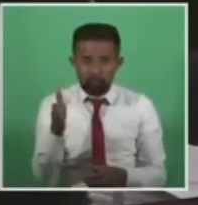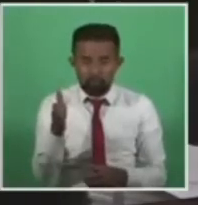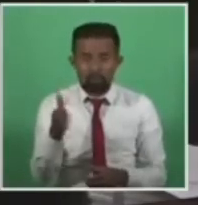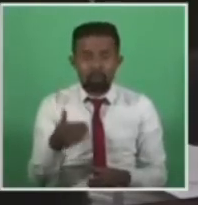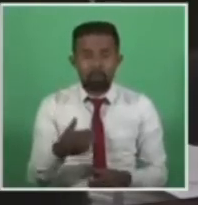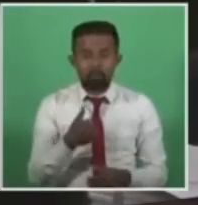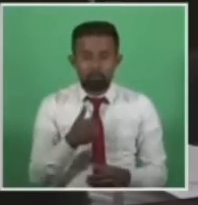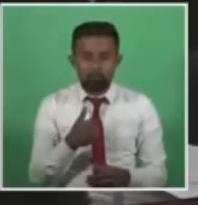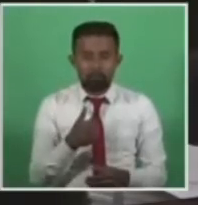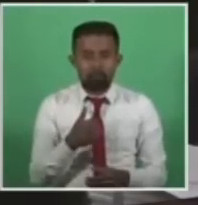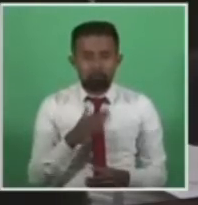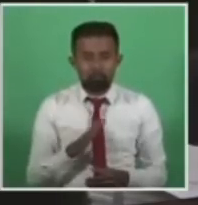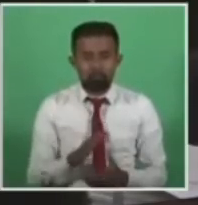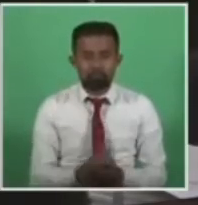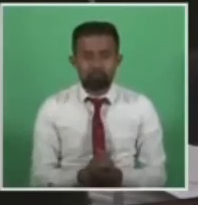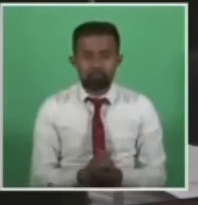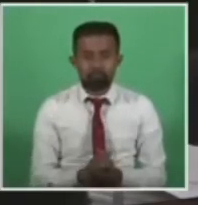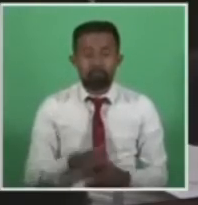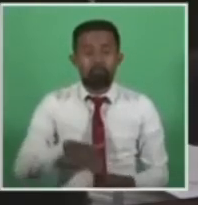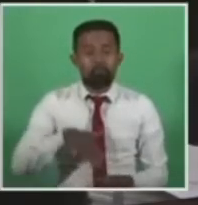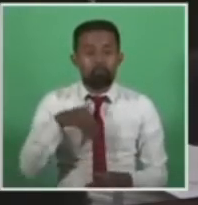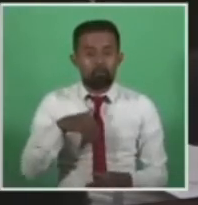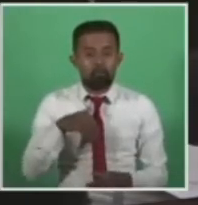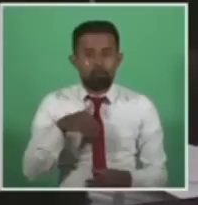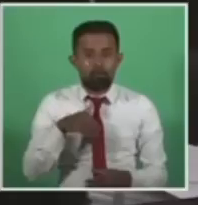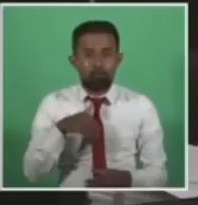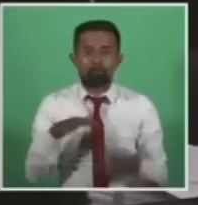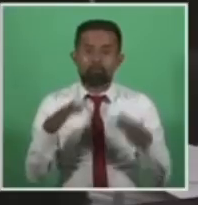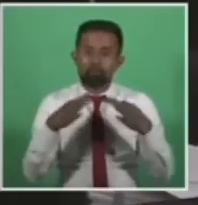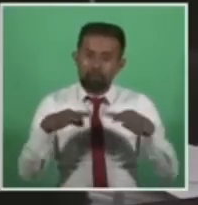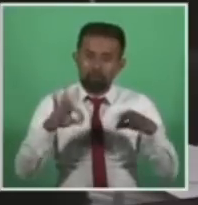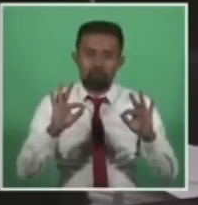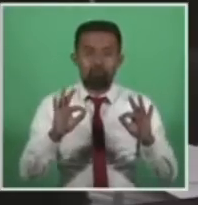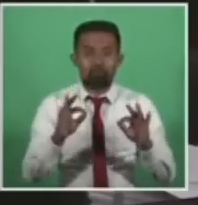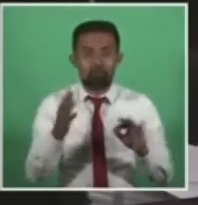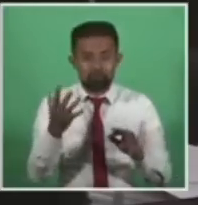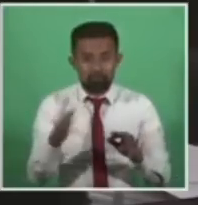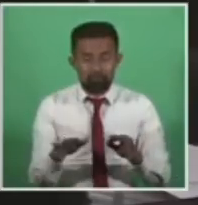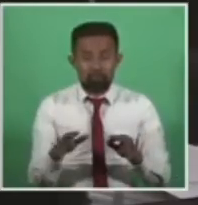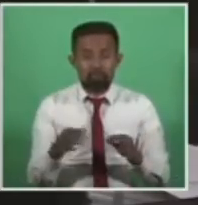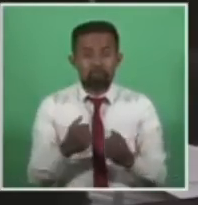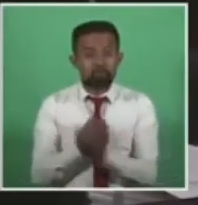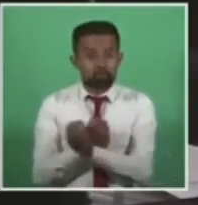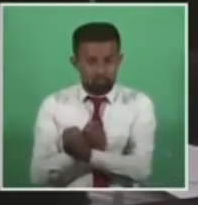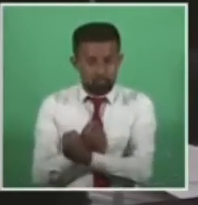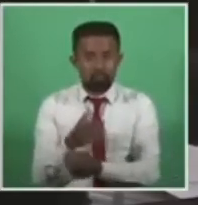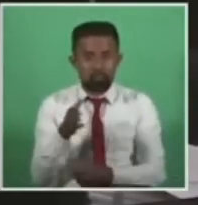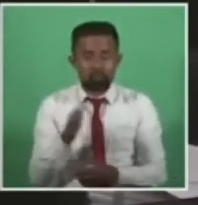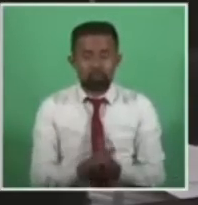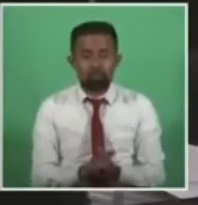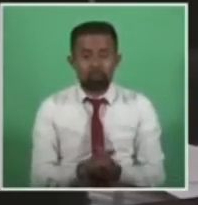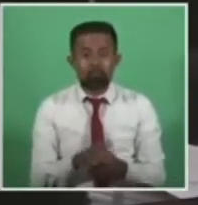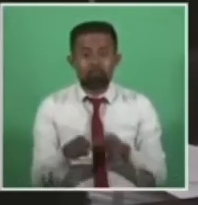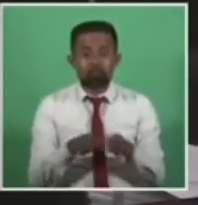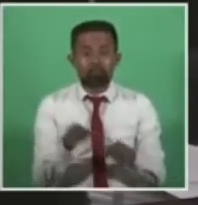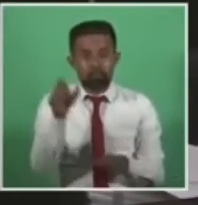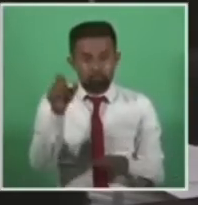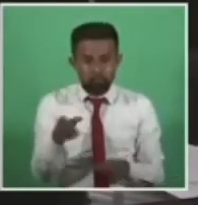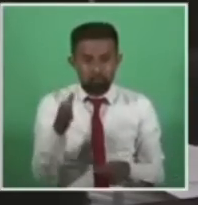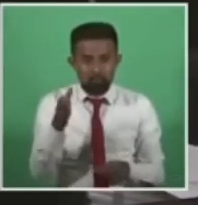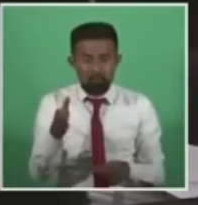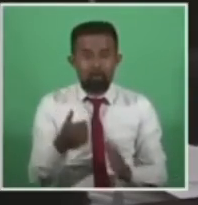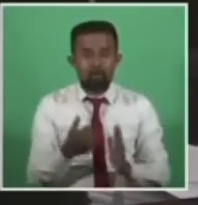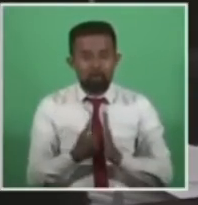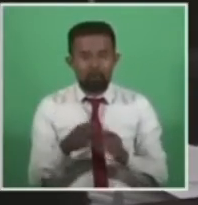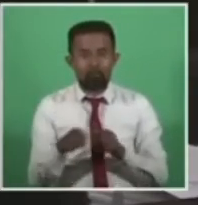මම තමයි ප්‍රධාන වශයෙන්ම නිදොස් කොට නිදහස් කෙරුවේ හිරේ හිටපු එක. ඒ වගේම තමුන්නාංශයට ගරු